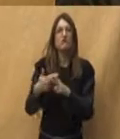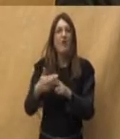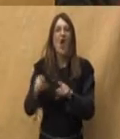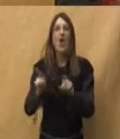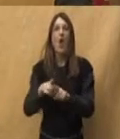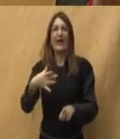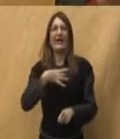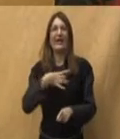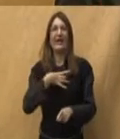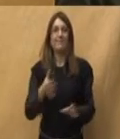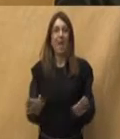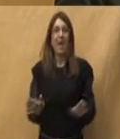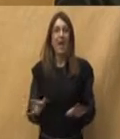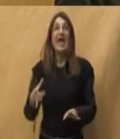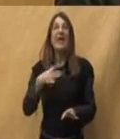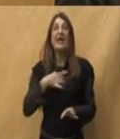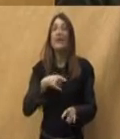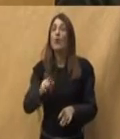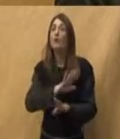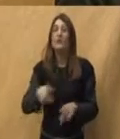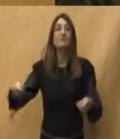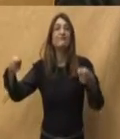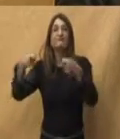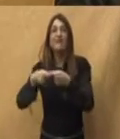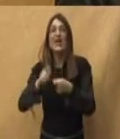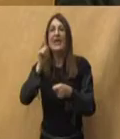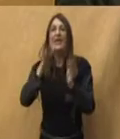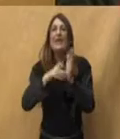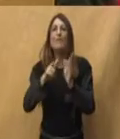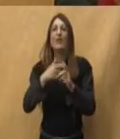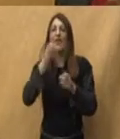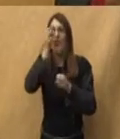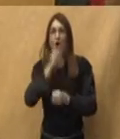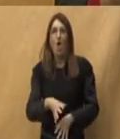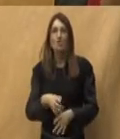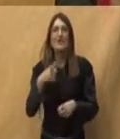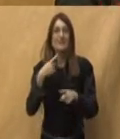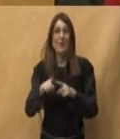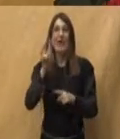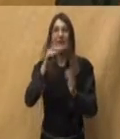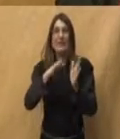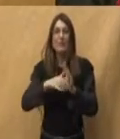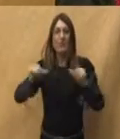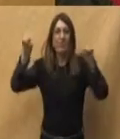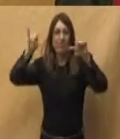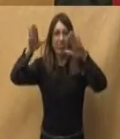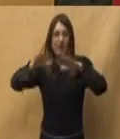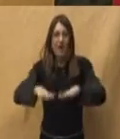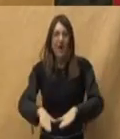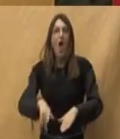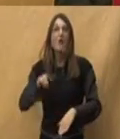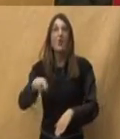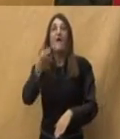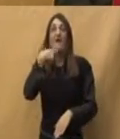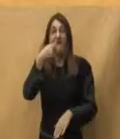gripa. Gripa je tipična bolest koja je direktno vezana na slabost imunog sustava jer je taj imun sustav pao, a prehrana tu ima